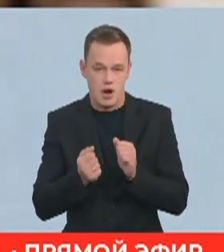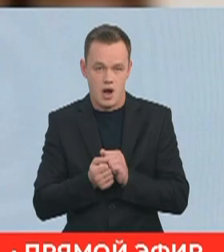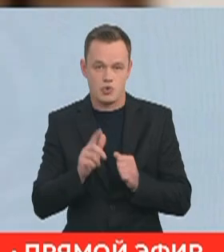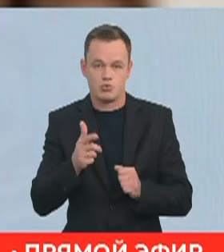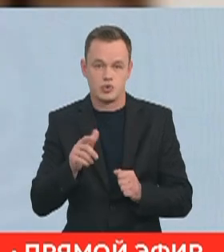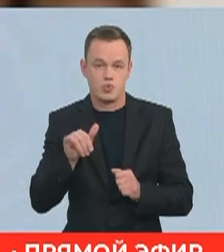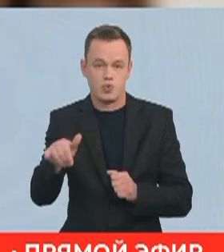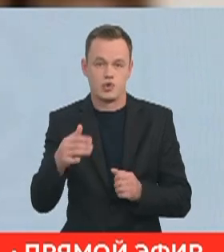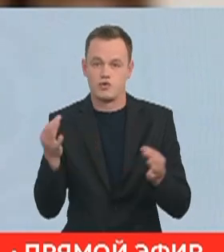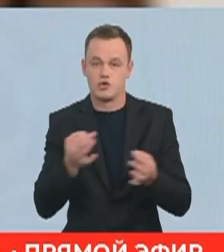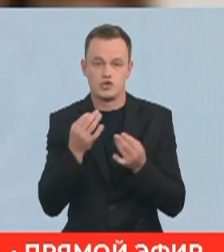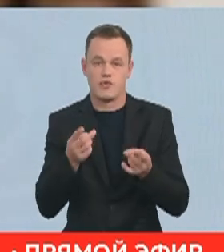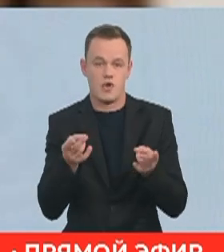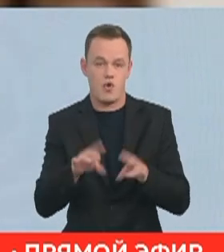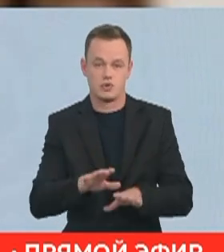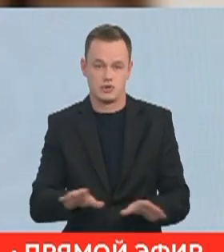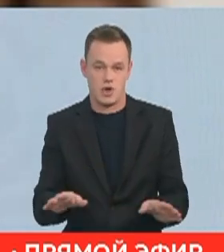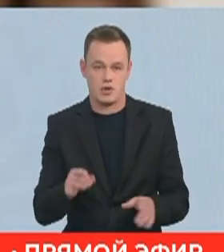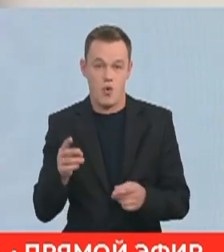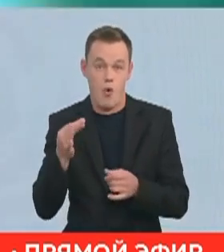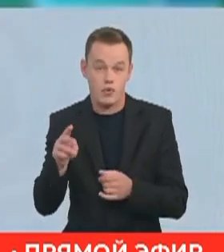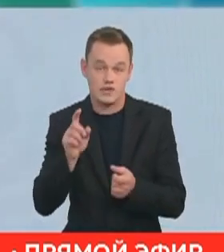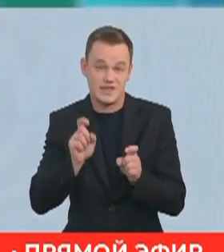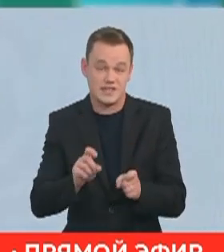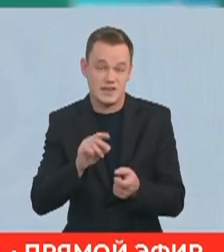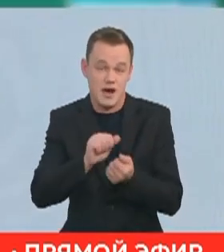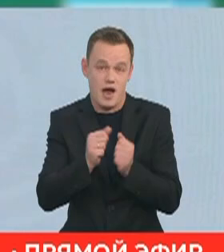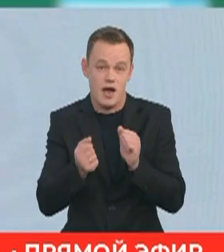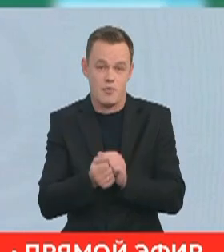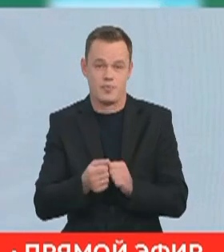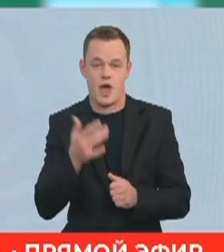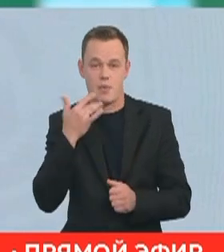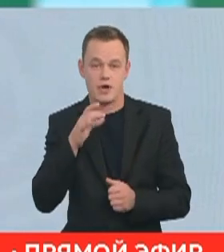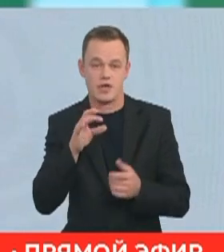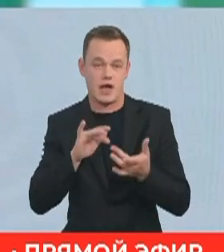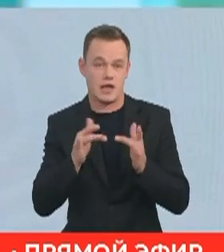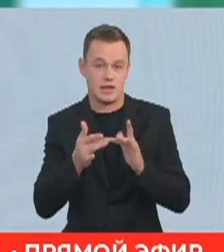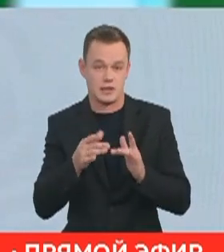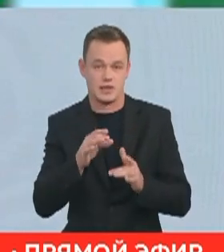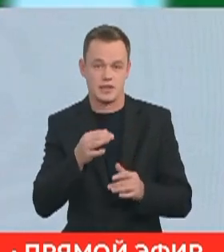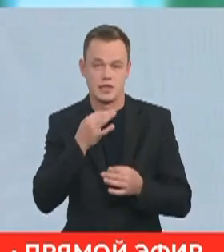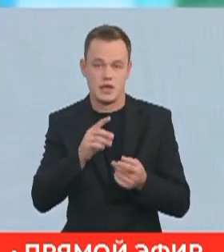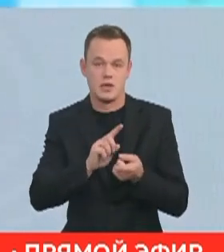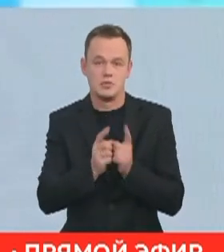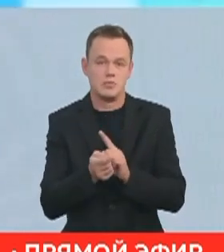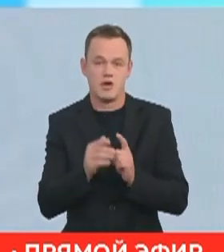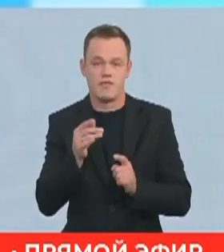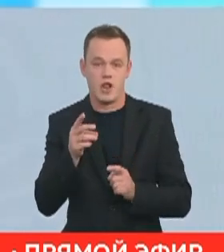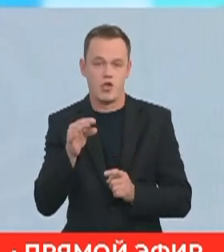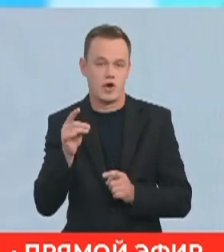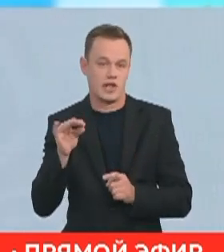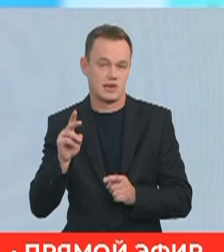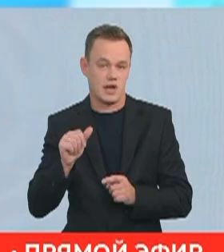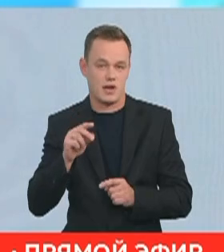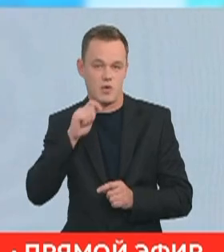него ничего не осталось. Он сидел на камне. Американцы в соцсетях предлагают переименовать Флориду в Украину,